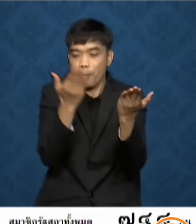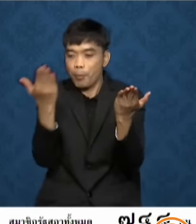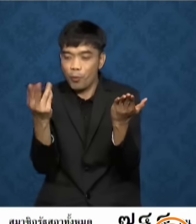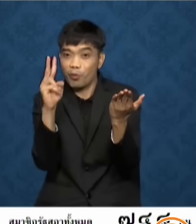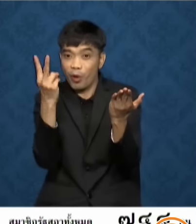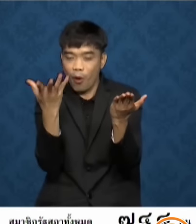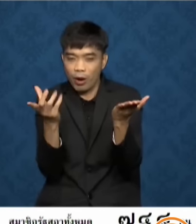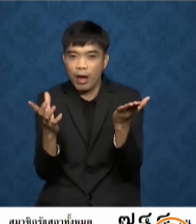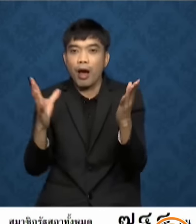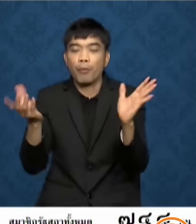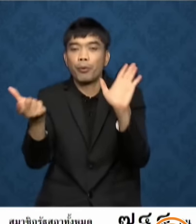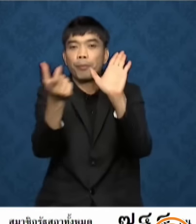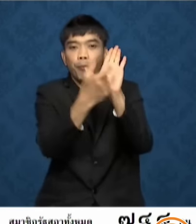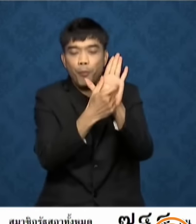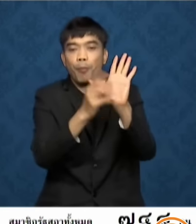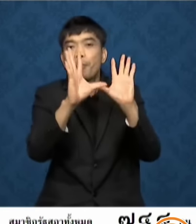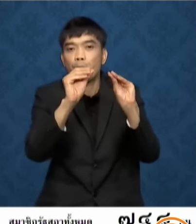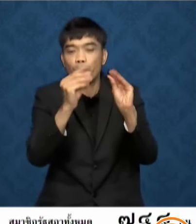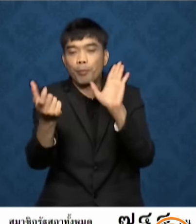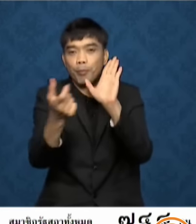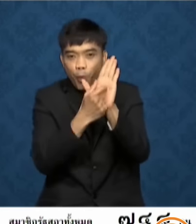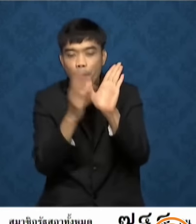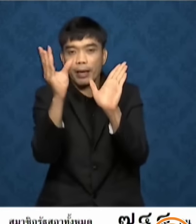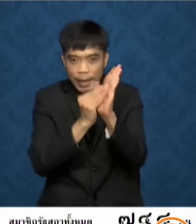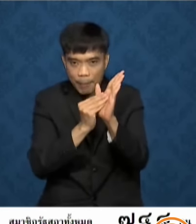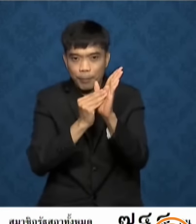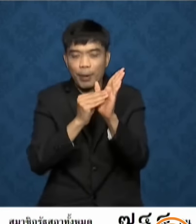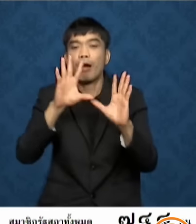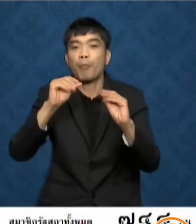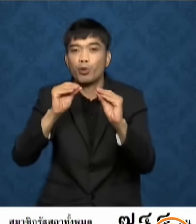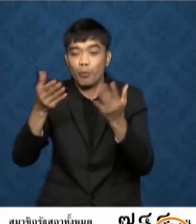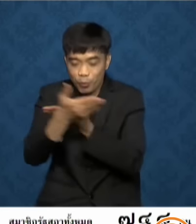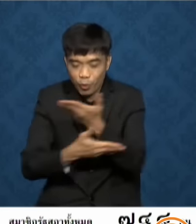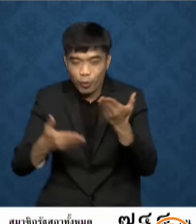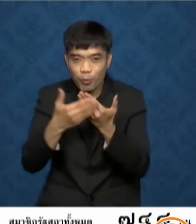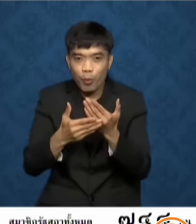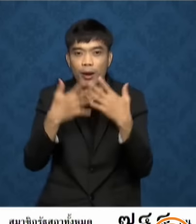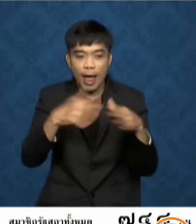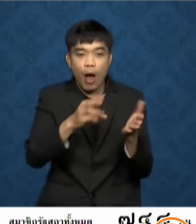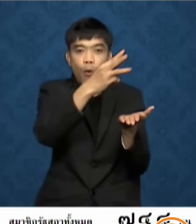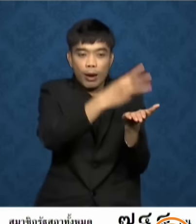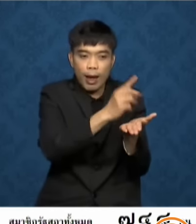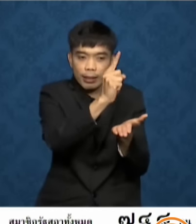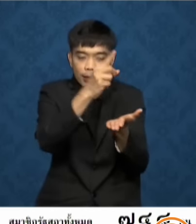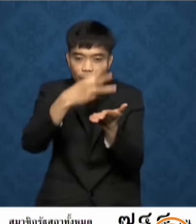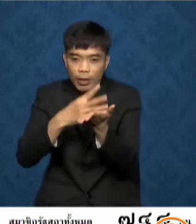าระเบีกวาระกมาชุมทูกพจนาโยระธฆภาห์และดรความเห็นชอบ Silent Ut munitions